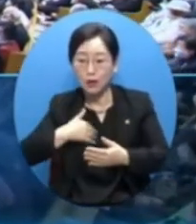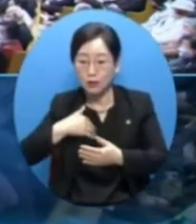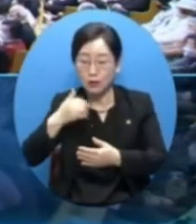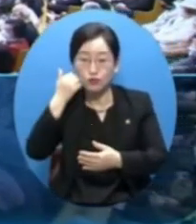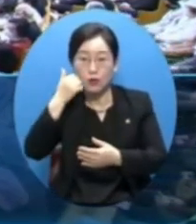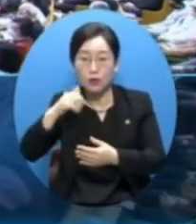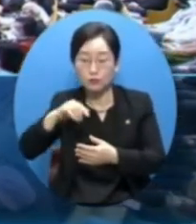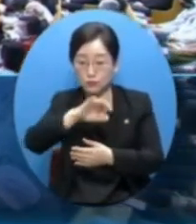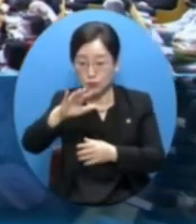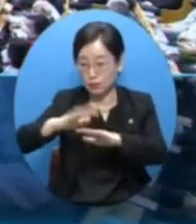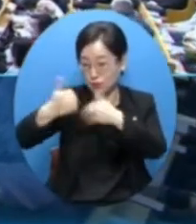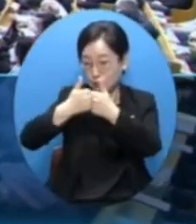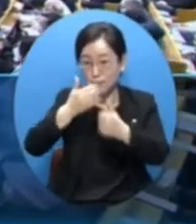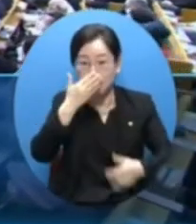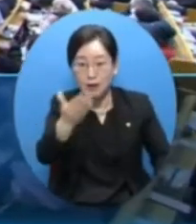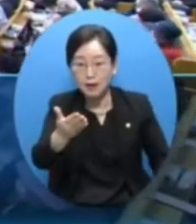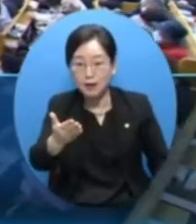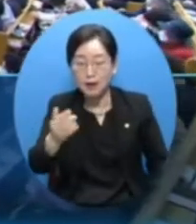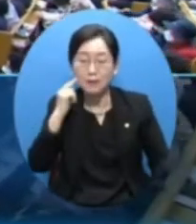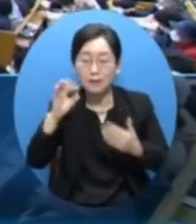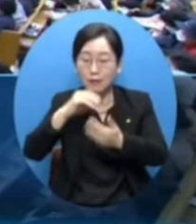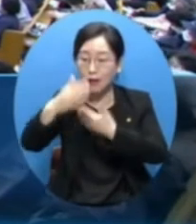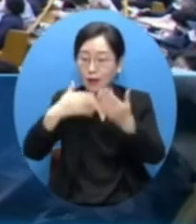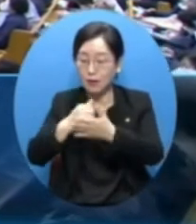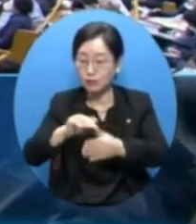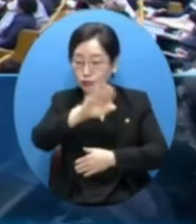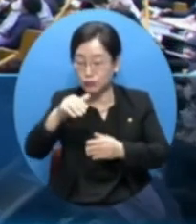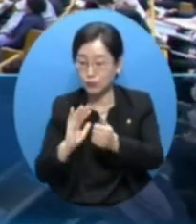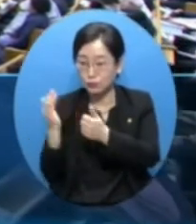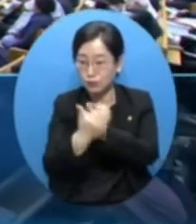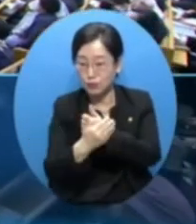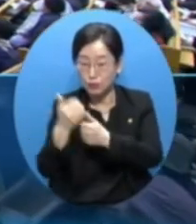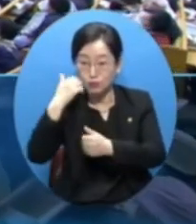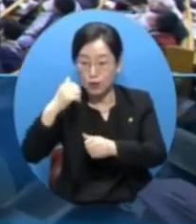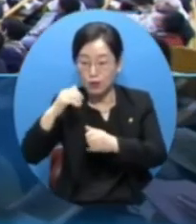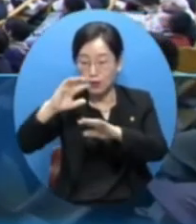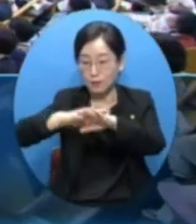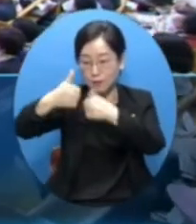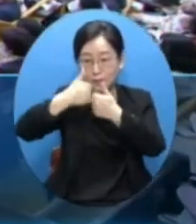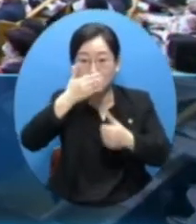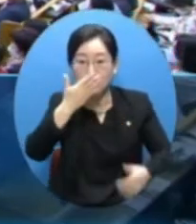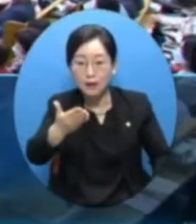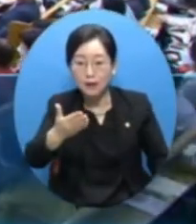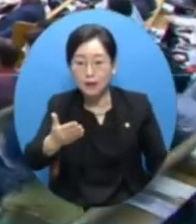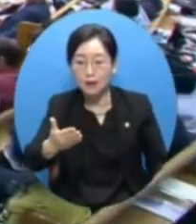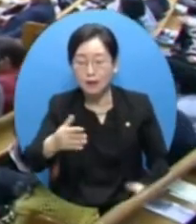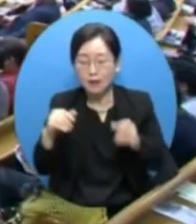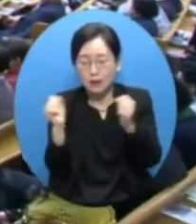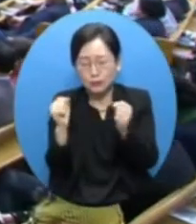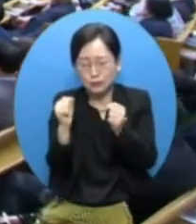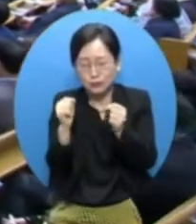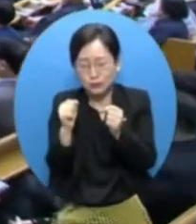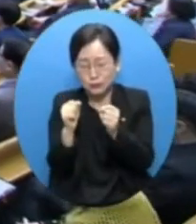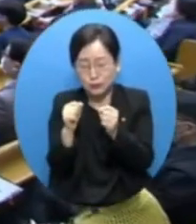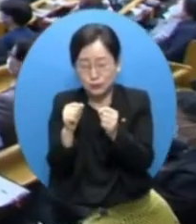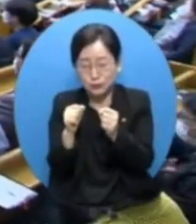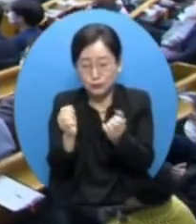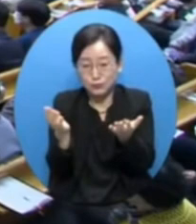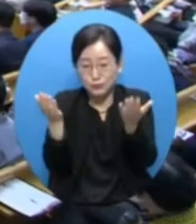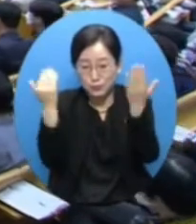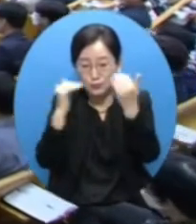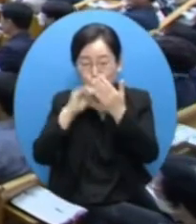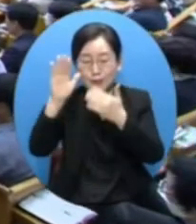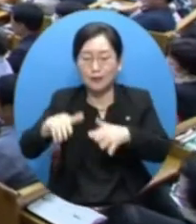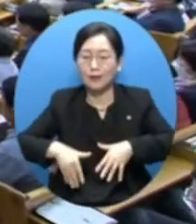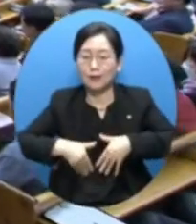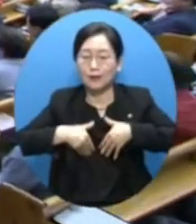대적하리요? 만일 하나님이 우리를 위하시면 누가 우리를 대적하리요? 춥고 긴 겨울이 지나간 다음에 마무리 소생한